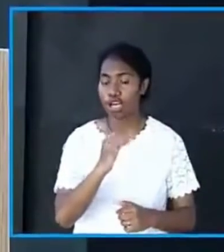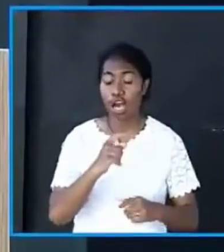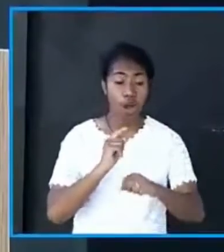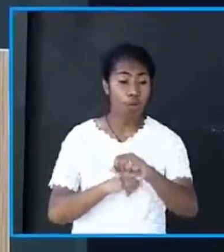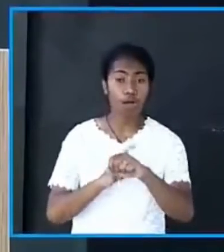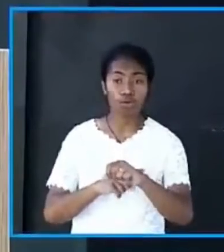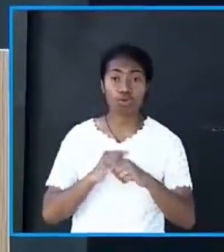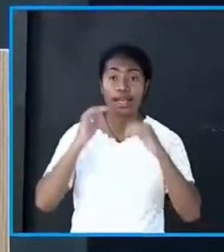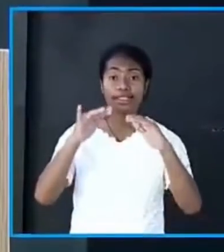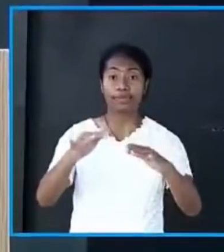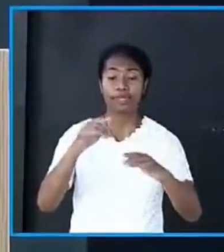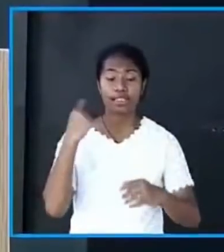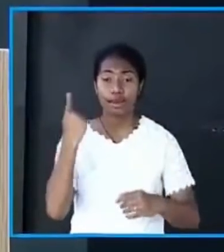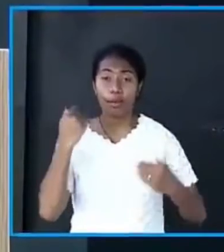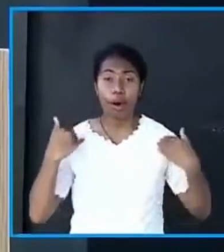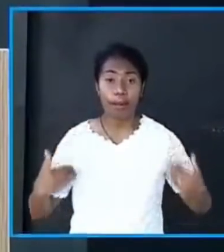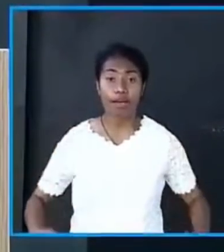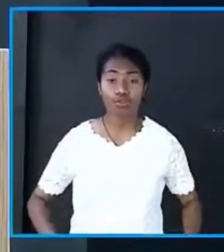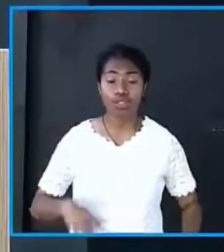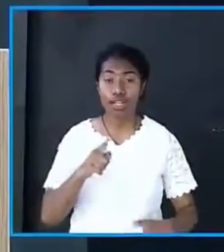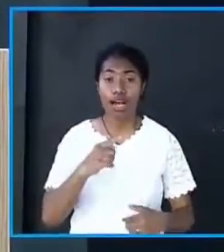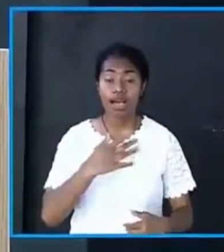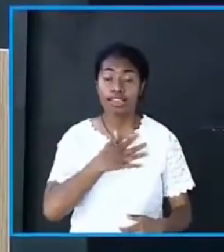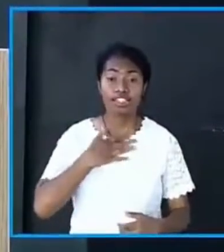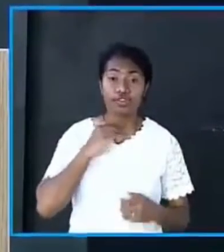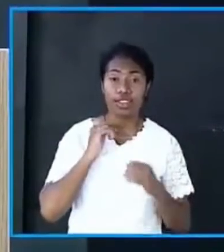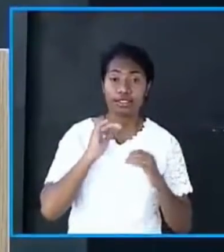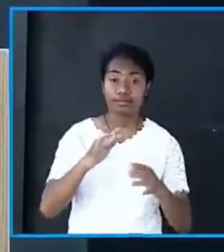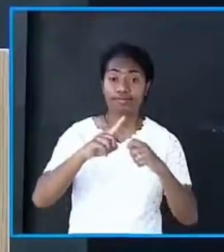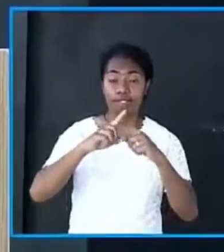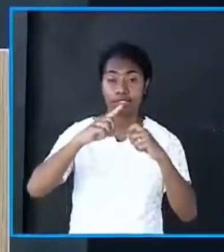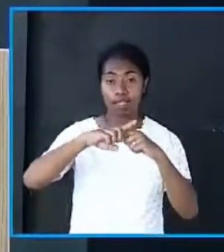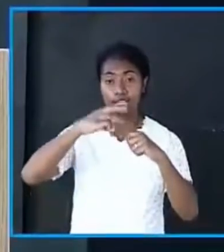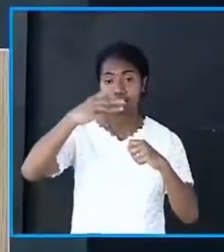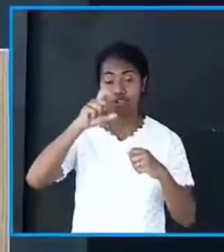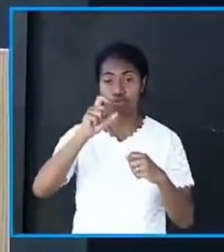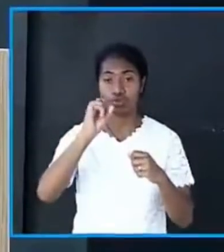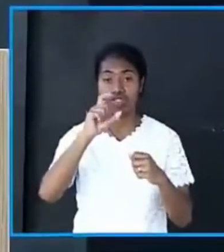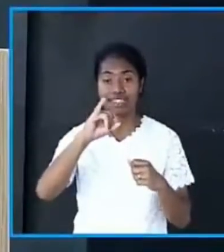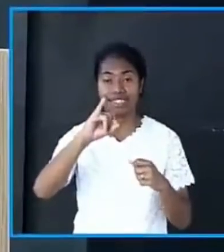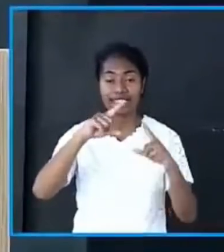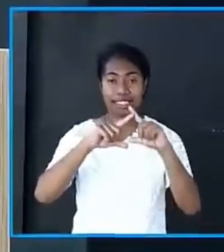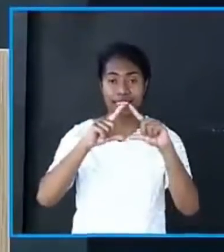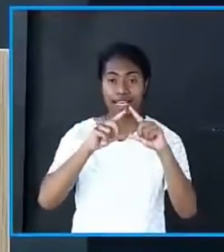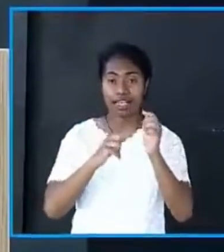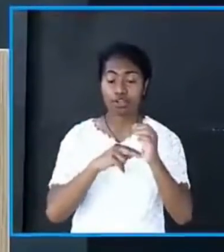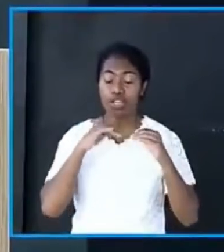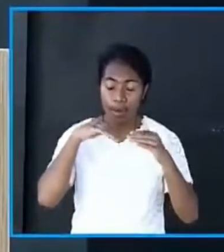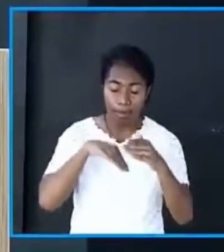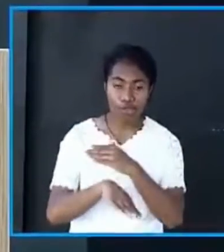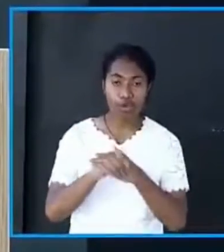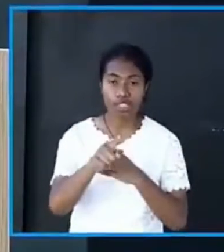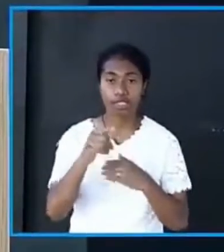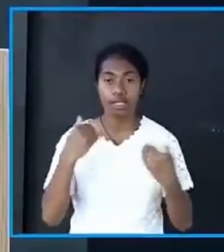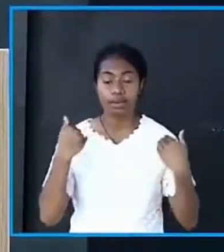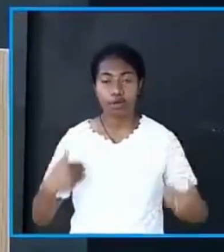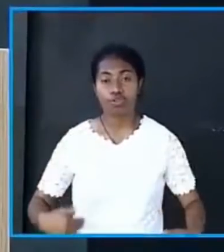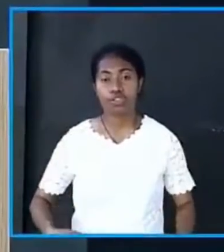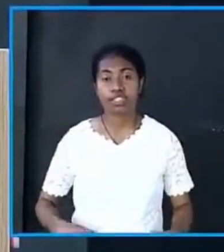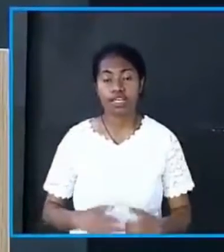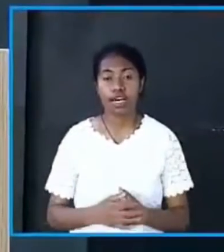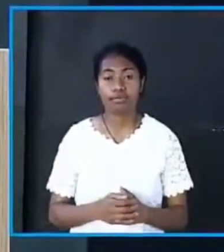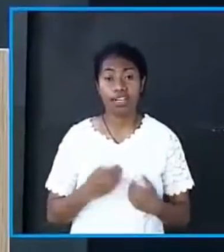Cipta manusia sifat kesucian ini dia masukkan sifat Moral ini dia menu masukkan